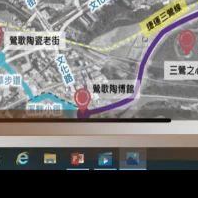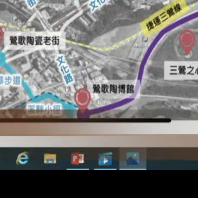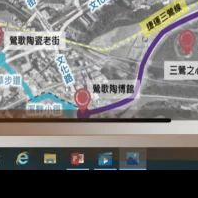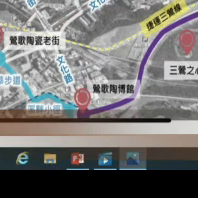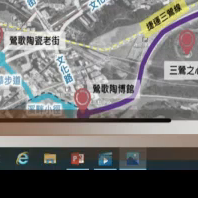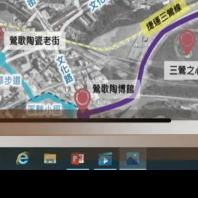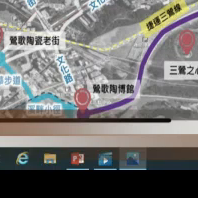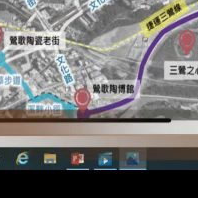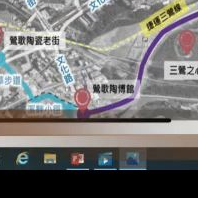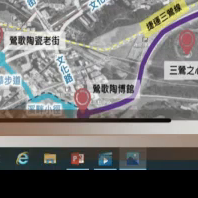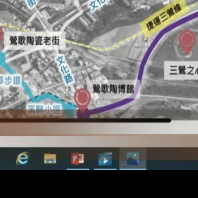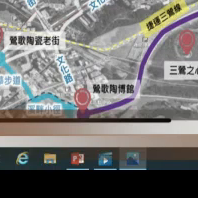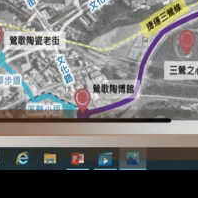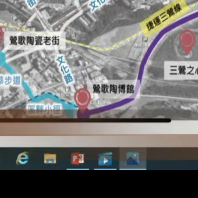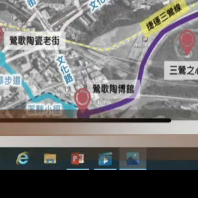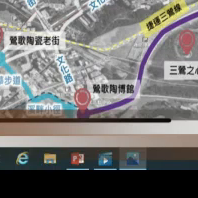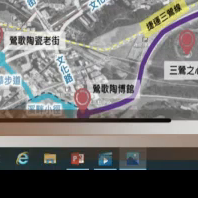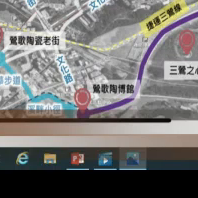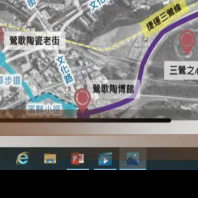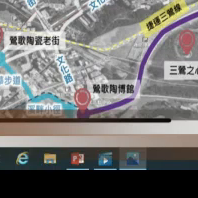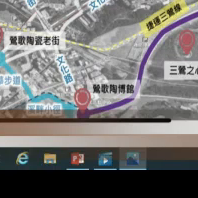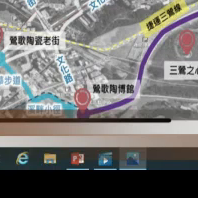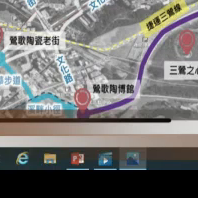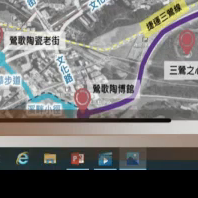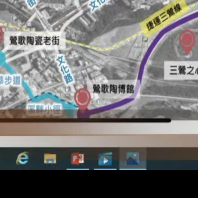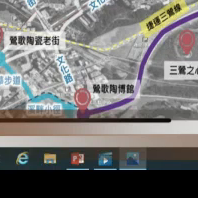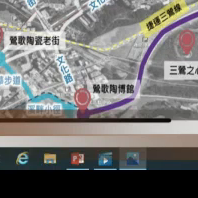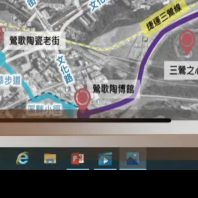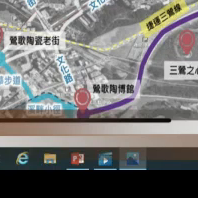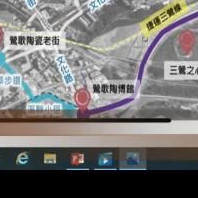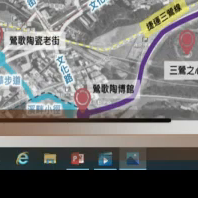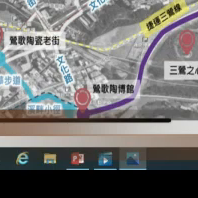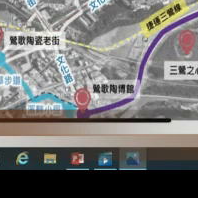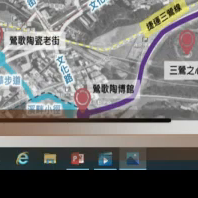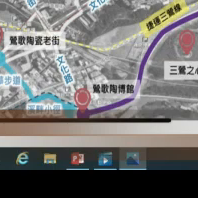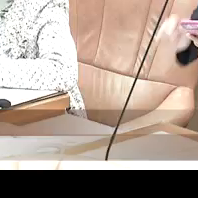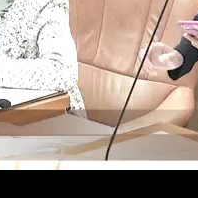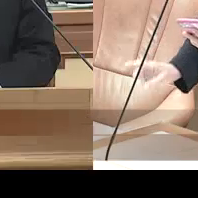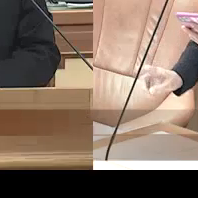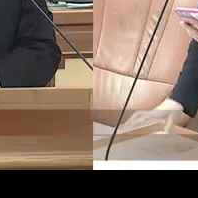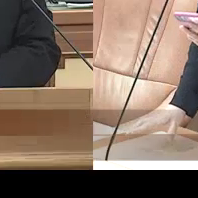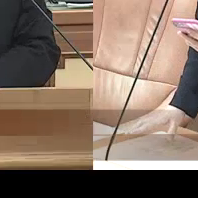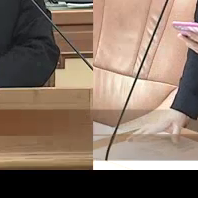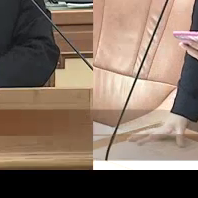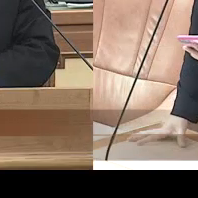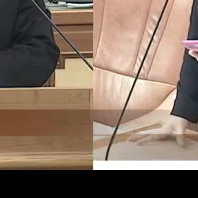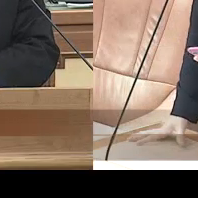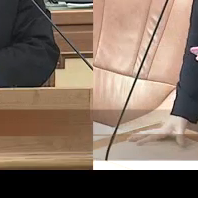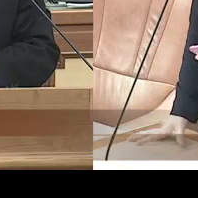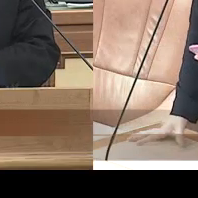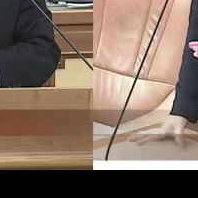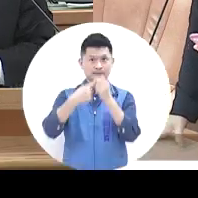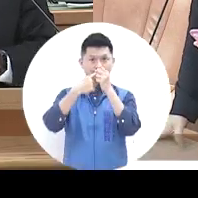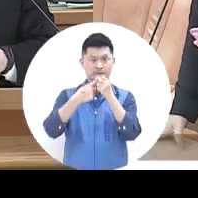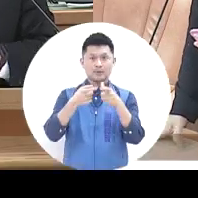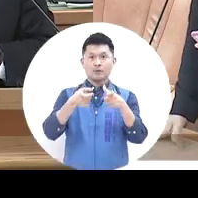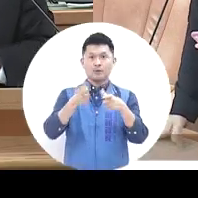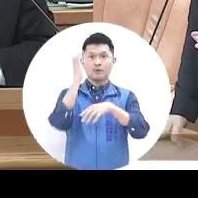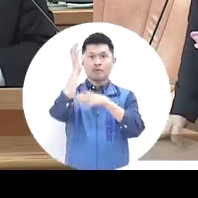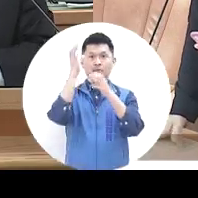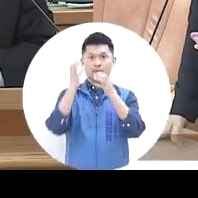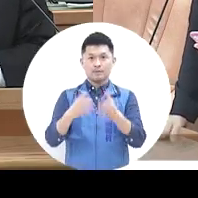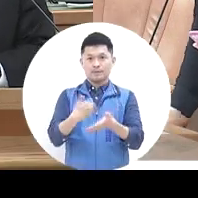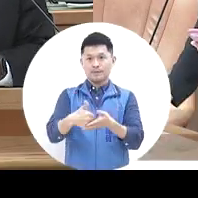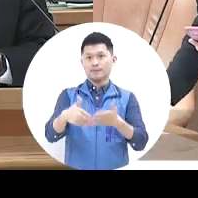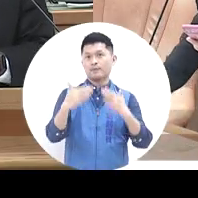府中是比美的这样一个计划。那其中我认为最大的亮点就是我们新北的第一座公立美术馆，就是新北市立